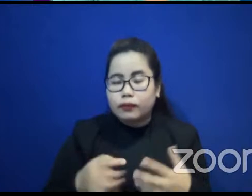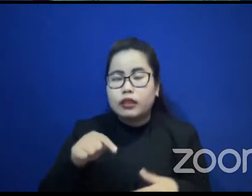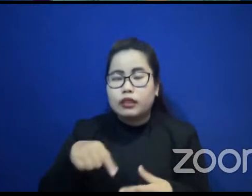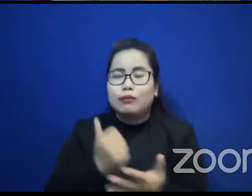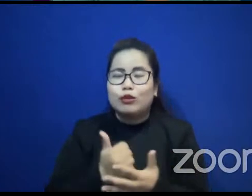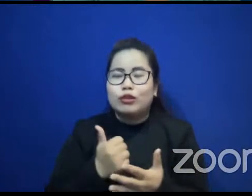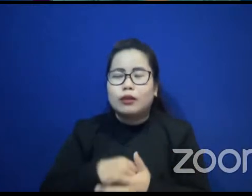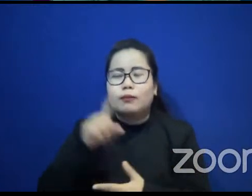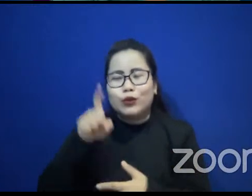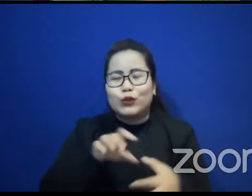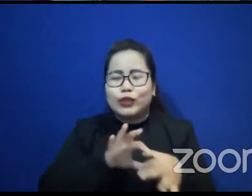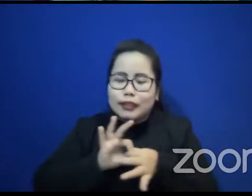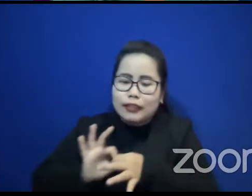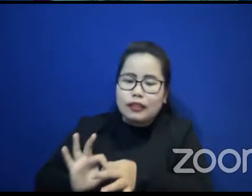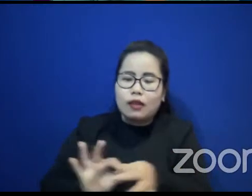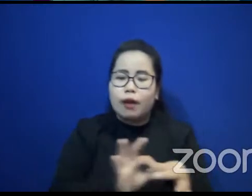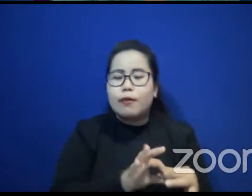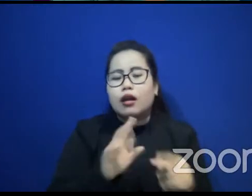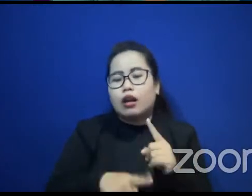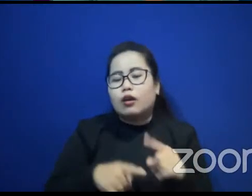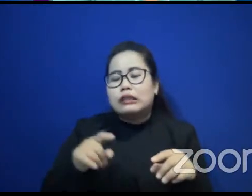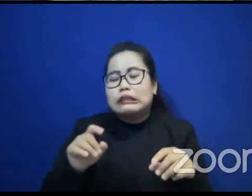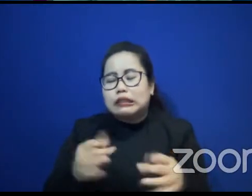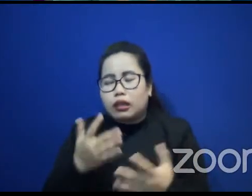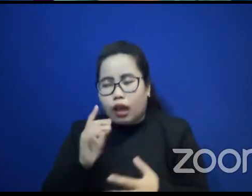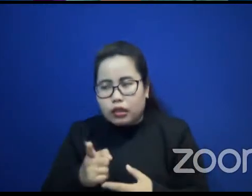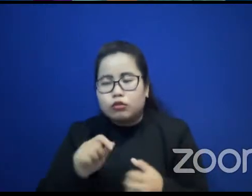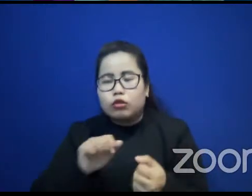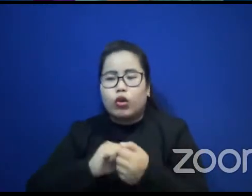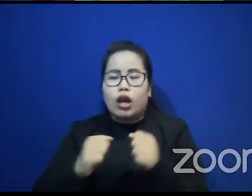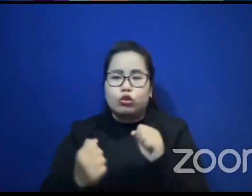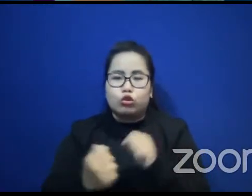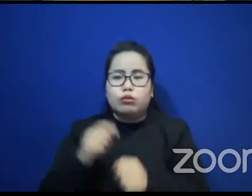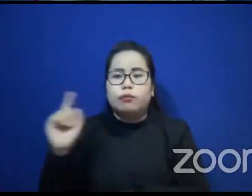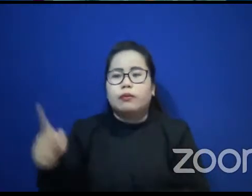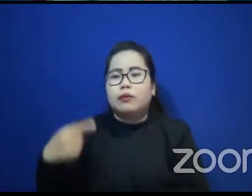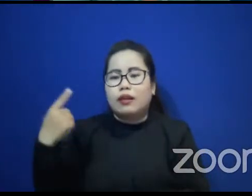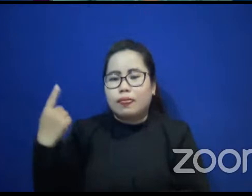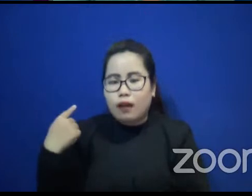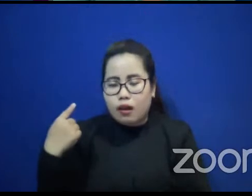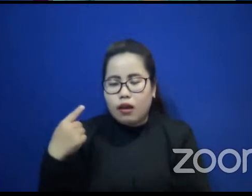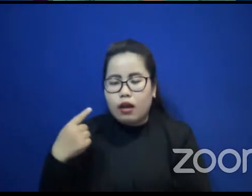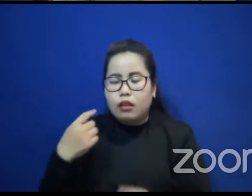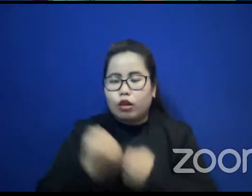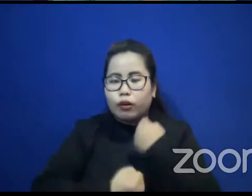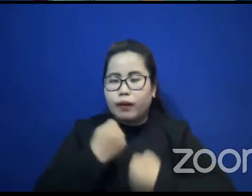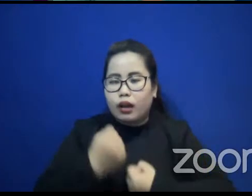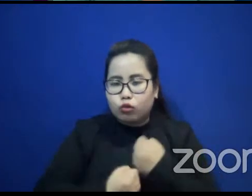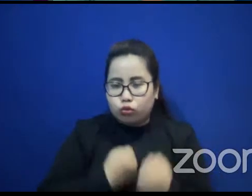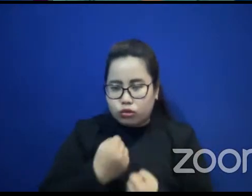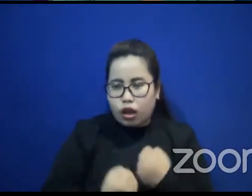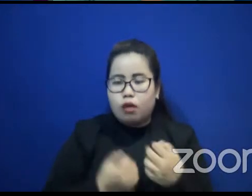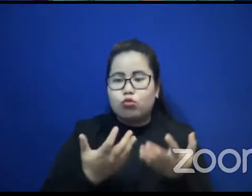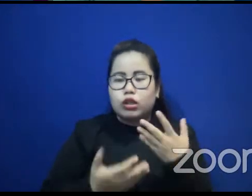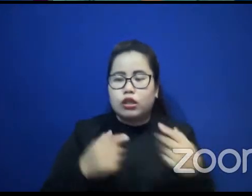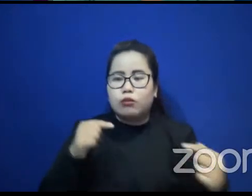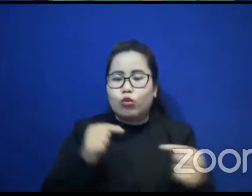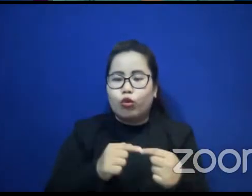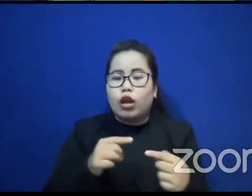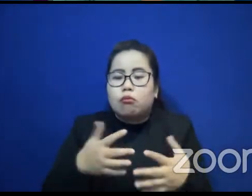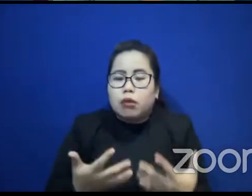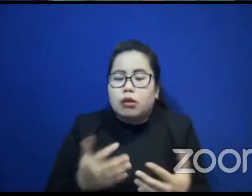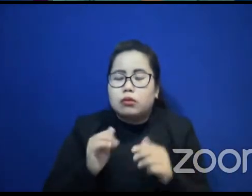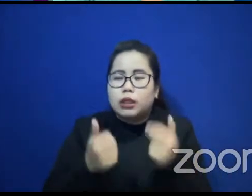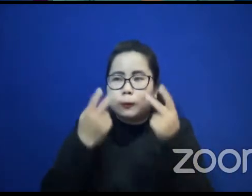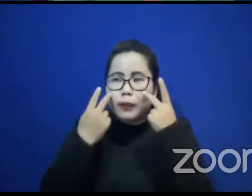kerjasama nanti kedepannya jika terjadi suatu insiden pemerintah dan juga Ah pelaku usaha yang mungkin terkait gitu ya Bagi